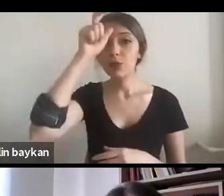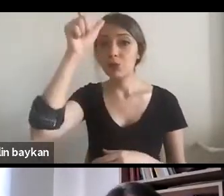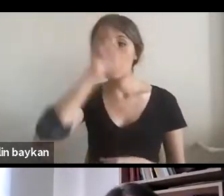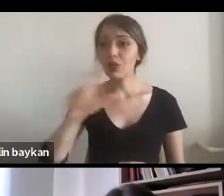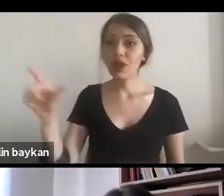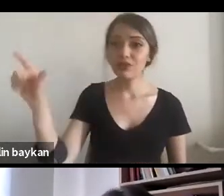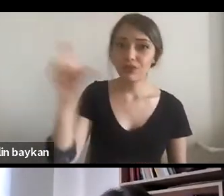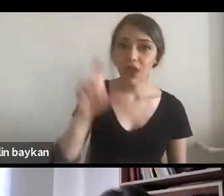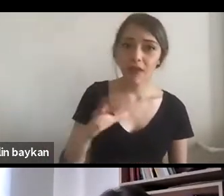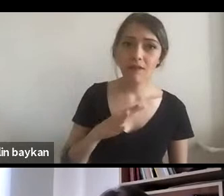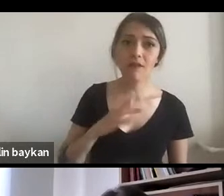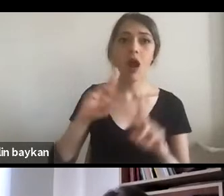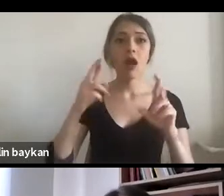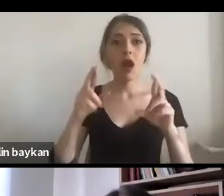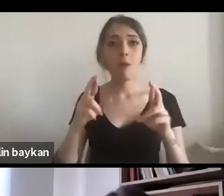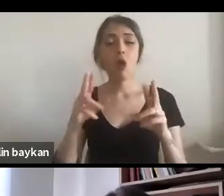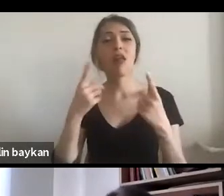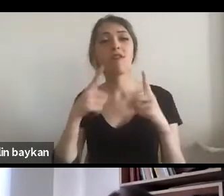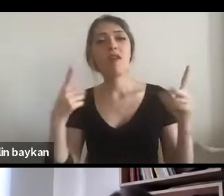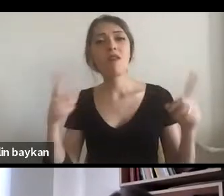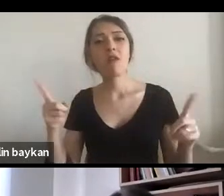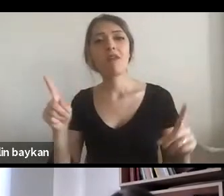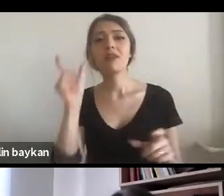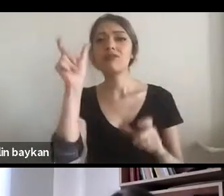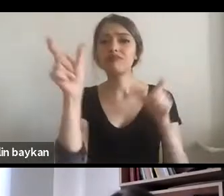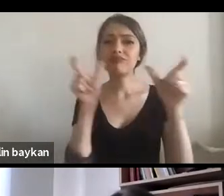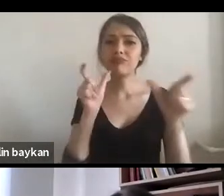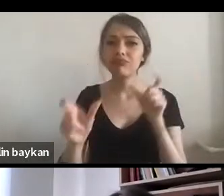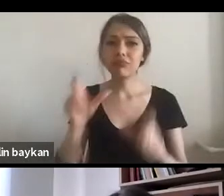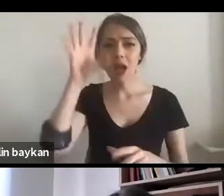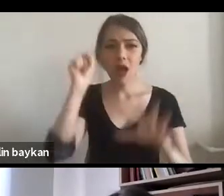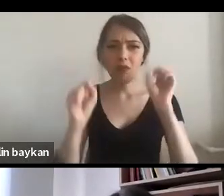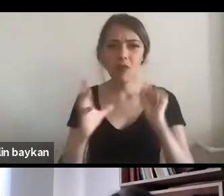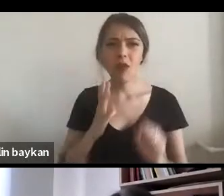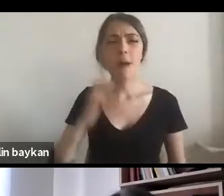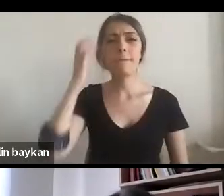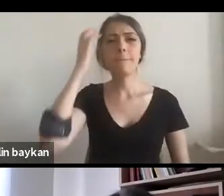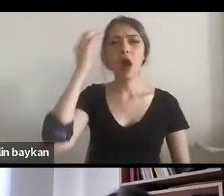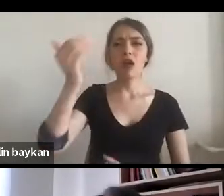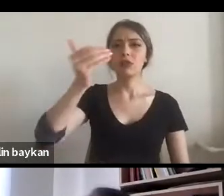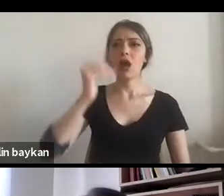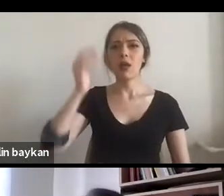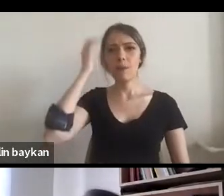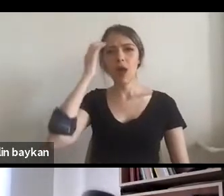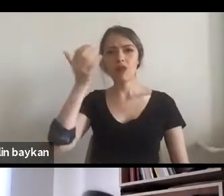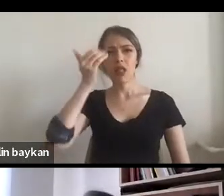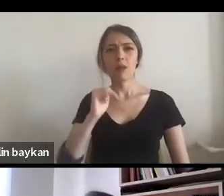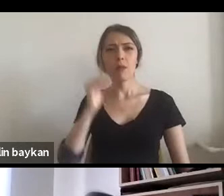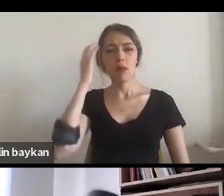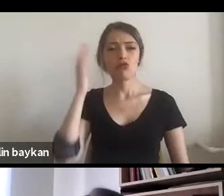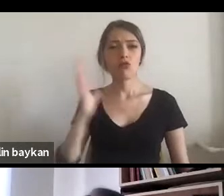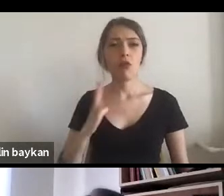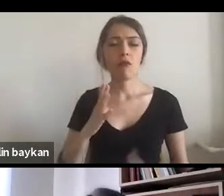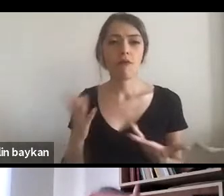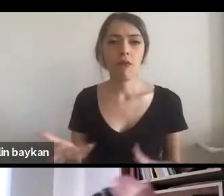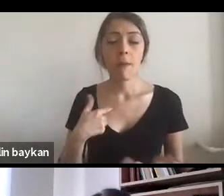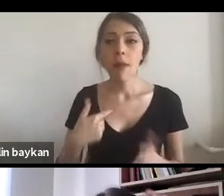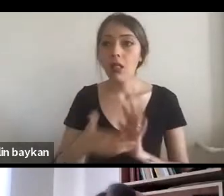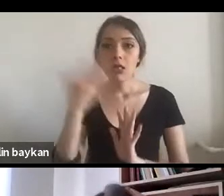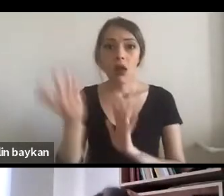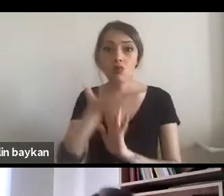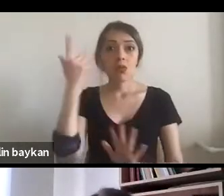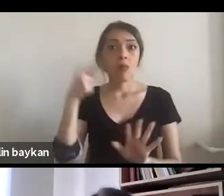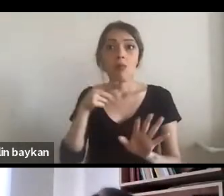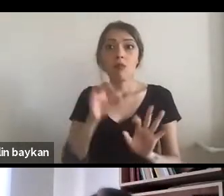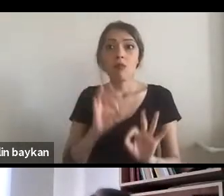cevaplar var, raporlarda belli kavramlar var, alt başlıklar kullanılıyor vesaire vesaire. Ben daha önceden böyle bir rapor